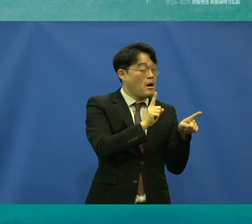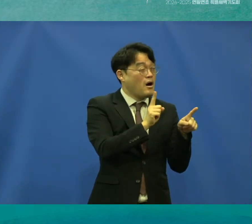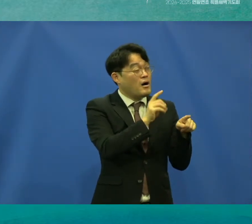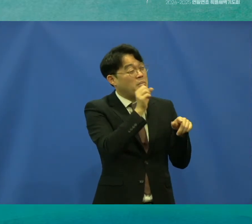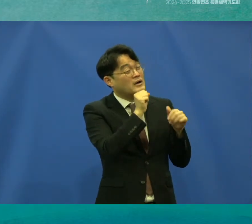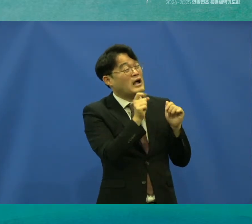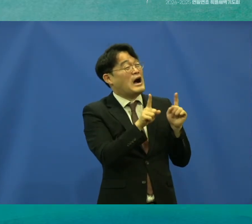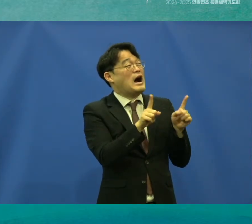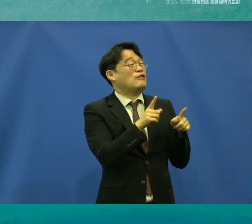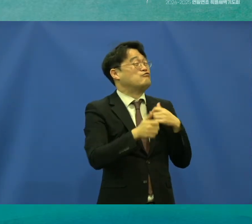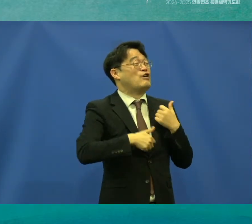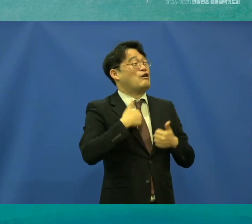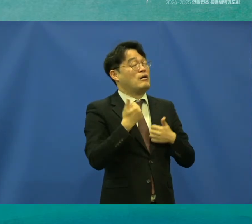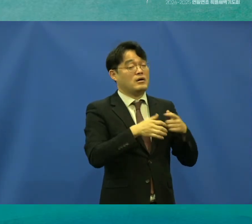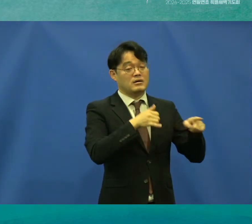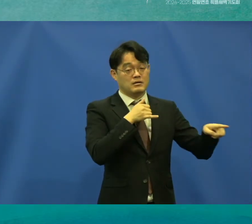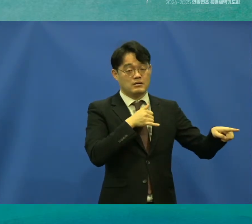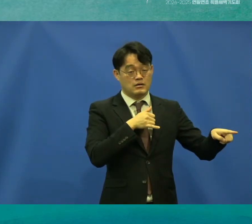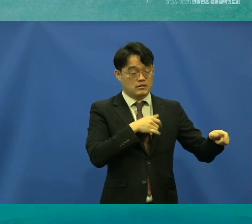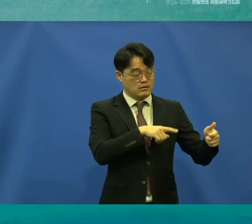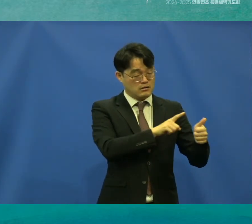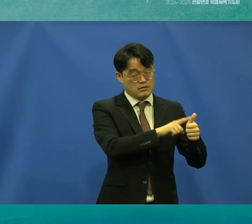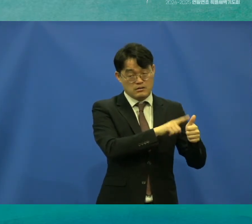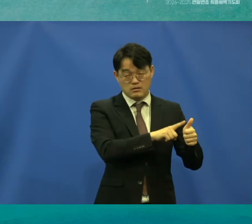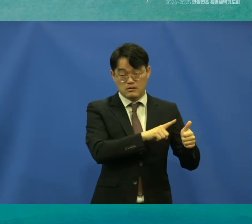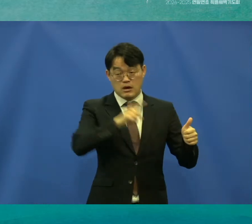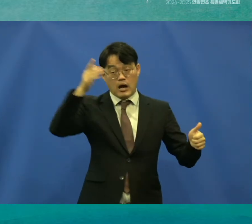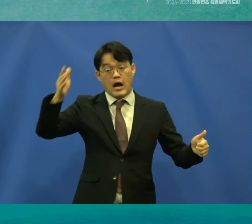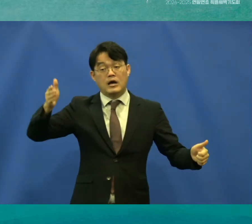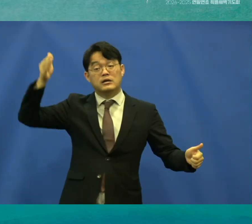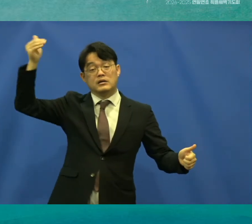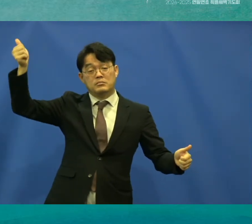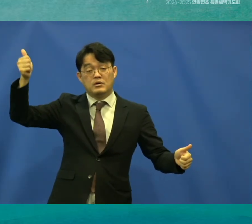하늘로부터 말씀을 받은 선지자 맞냐는 거죠.